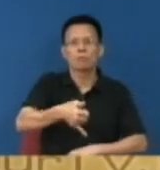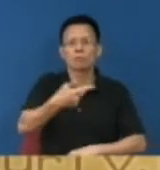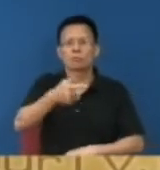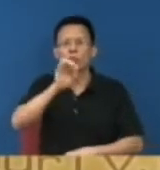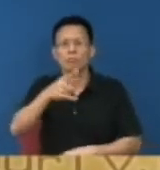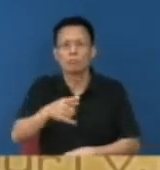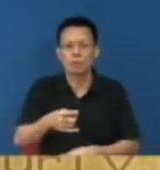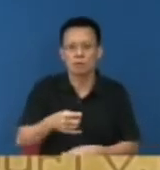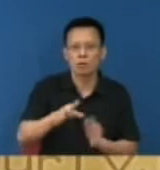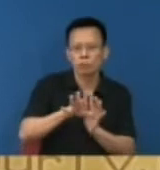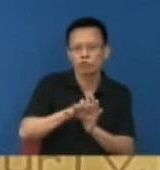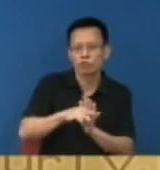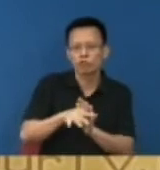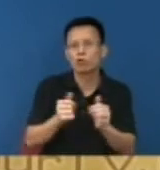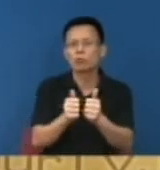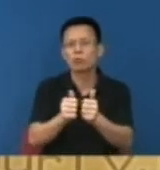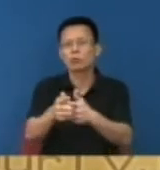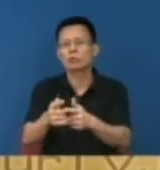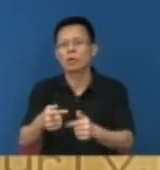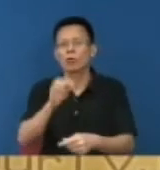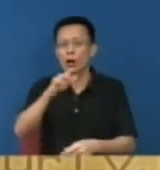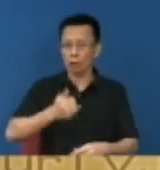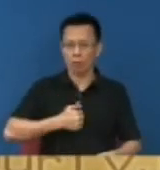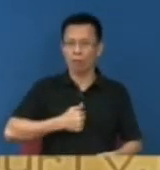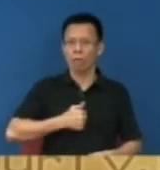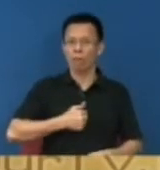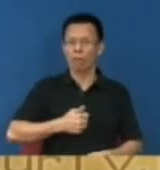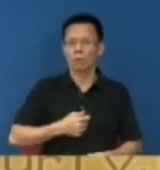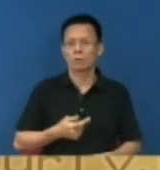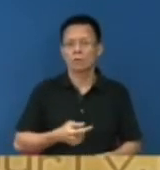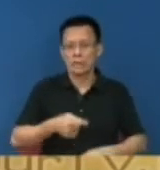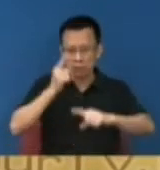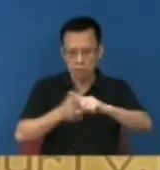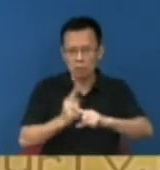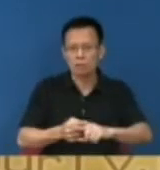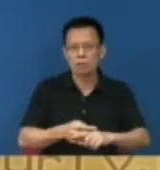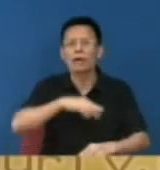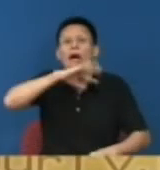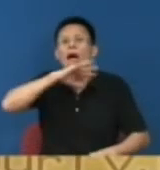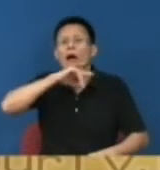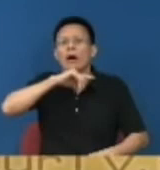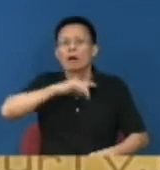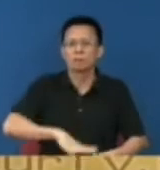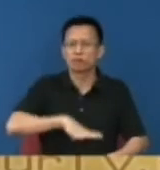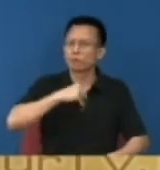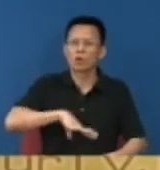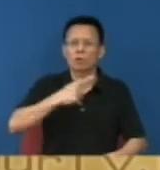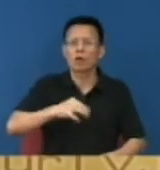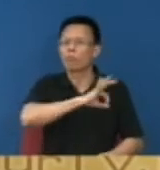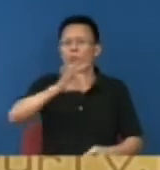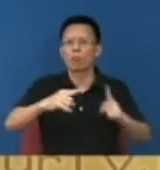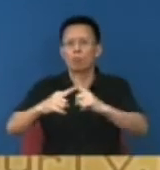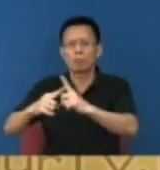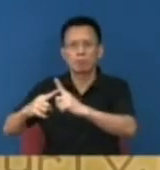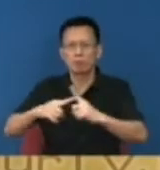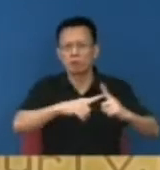躉講完之後就話足夠，咁所以其實第一就係唔足夠，呢個好清楚，冇民意，亦都好清楚。